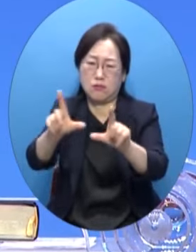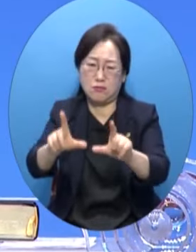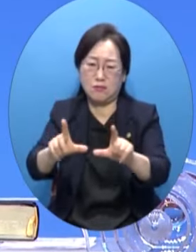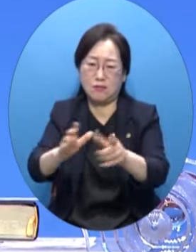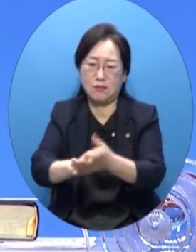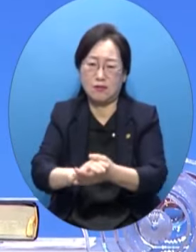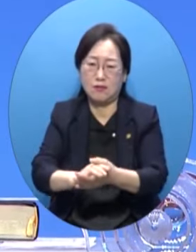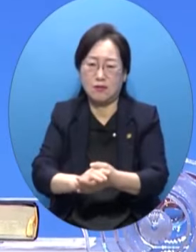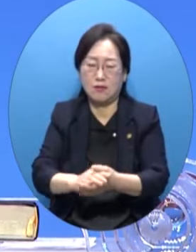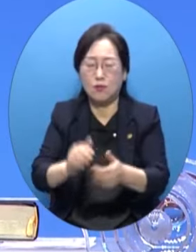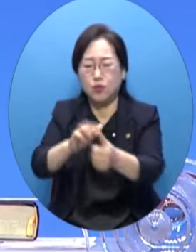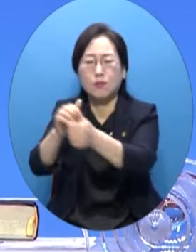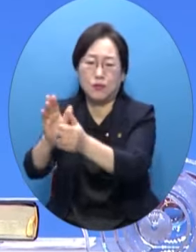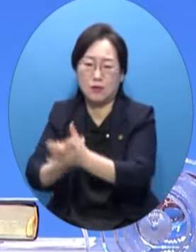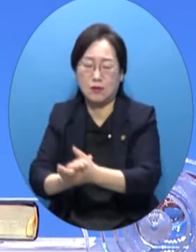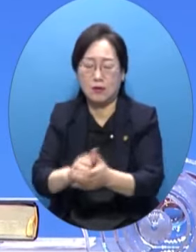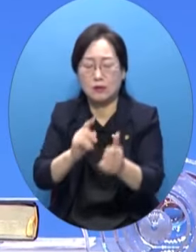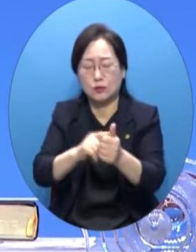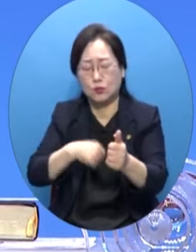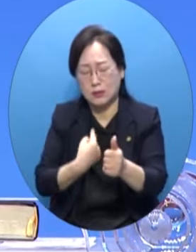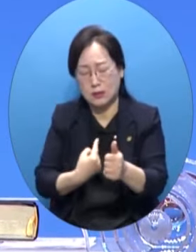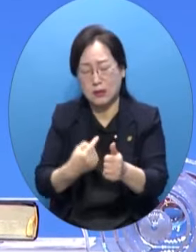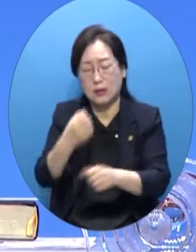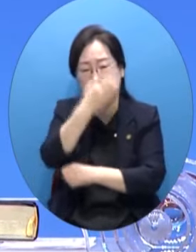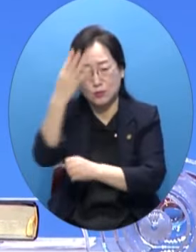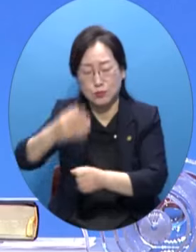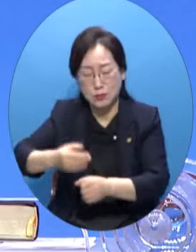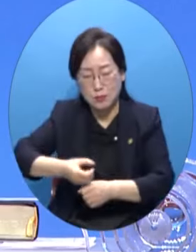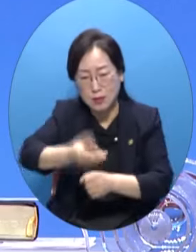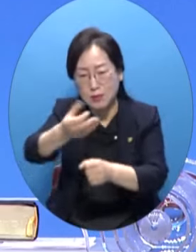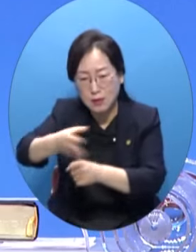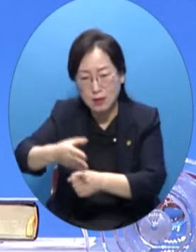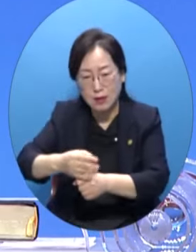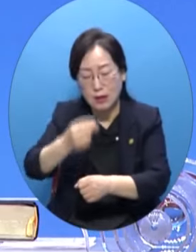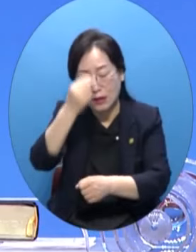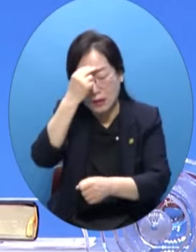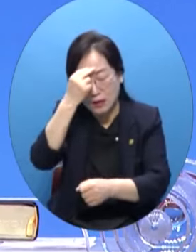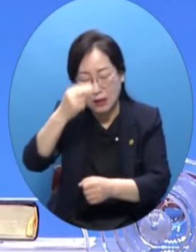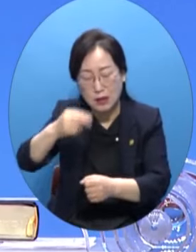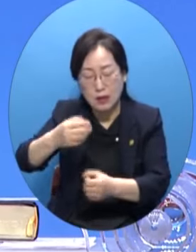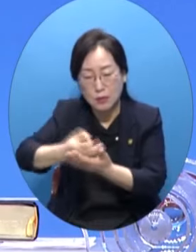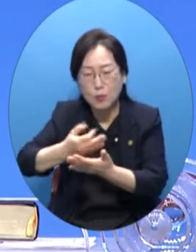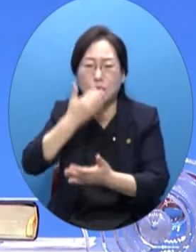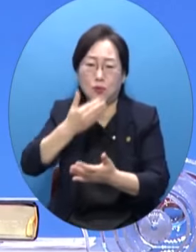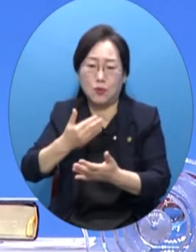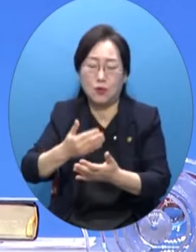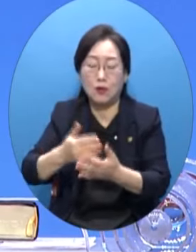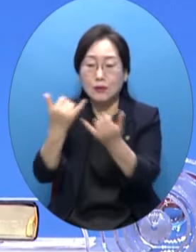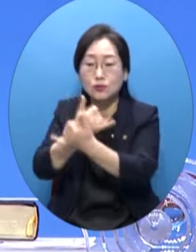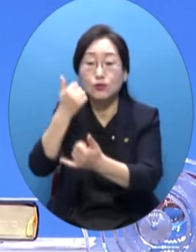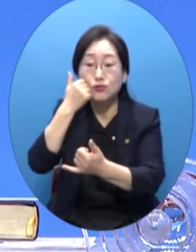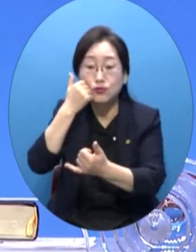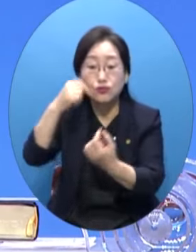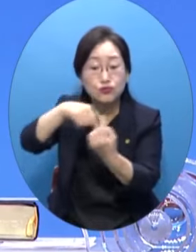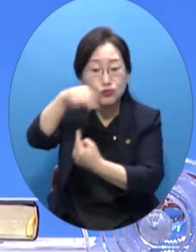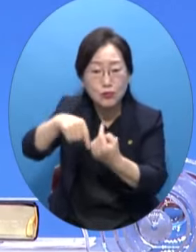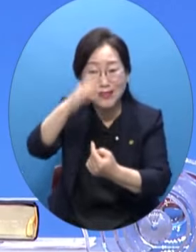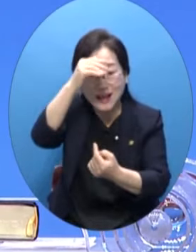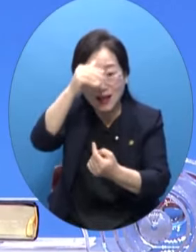배달하고 온갖 고생을 하면서 겨우겨우 생계를 이어가야만 했습니다. 친척이 운영하는 닭가게에